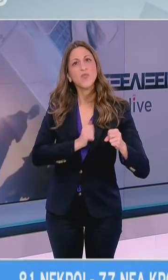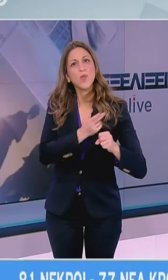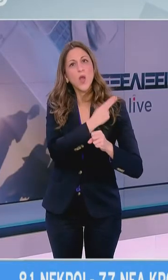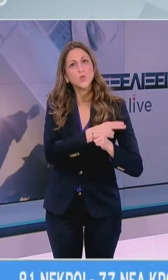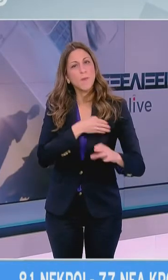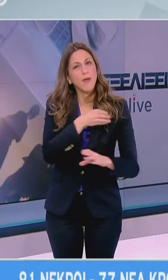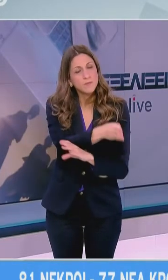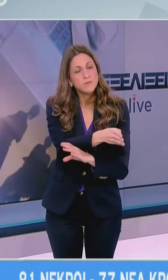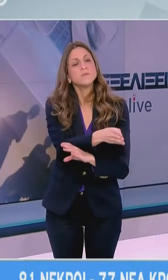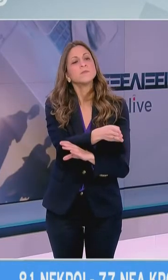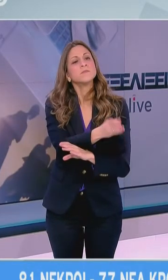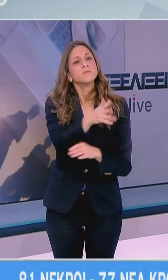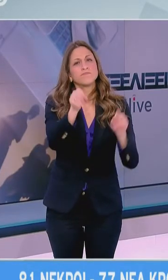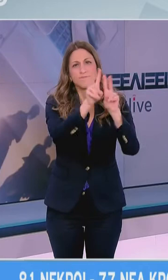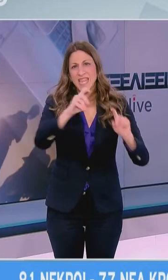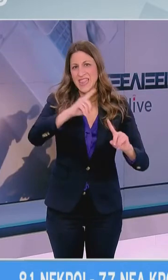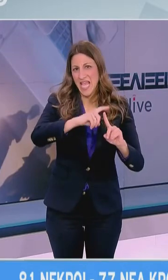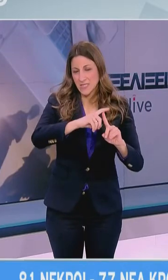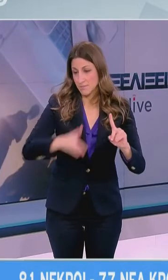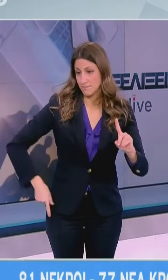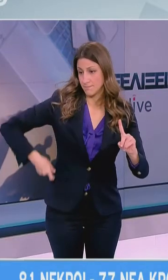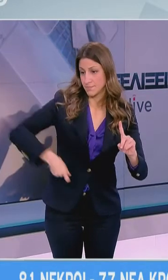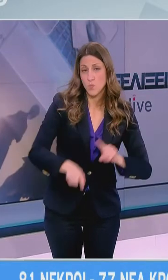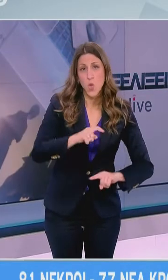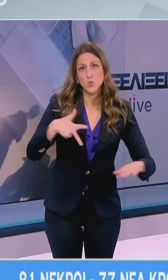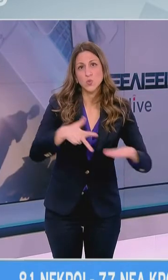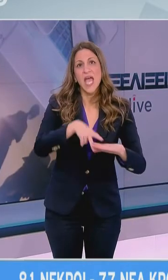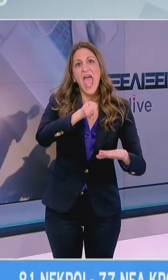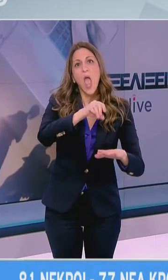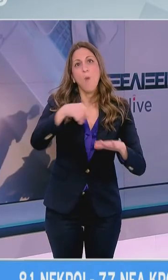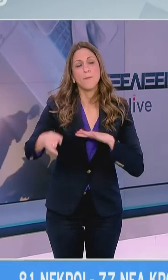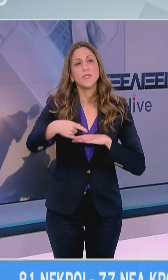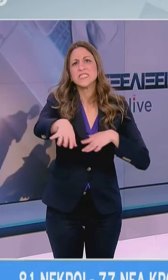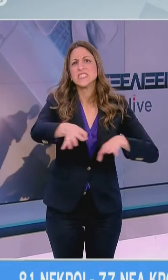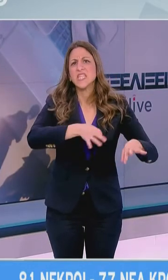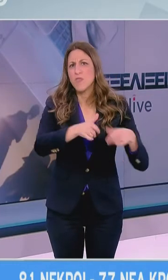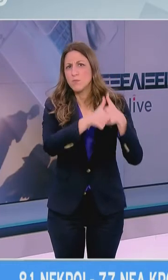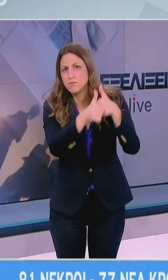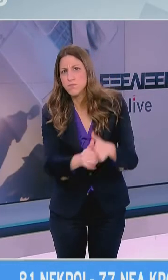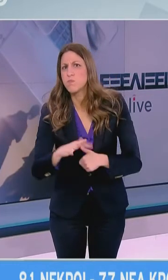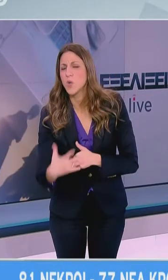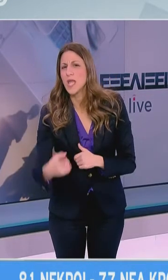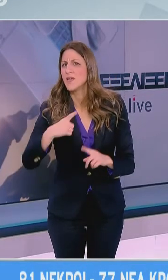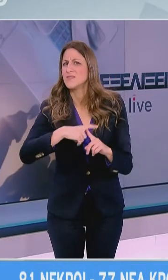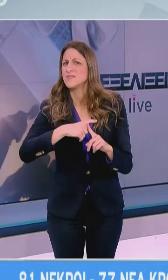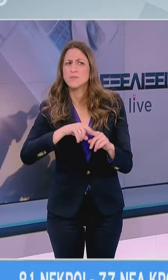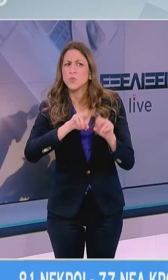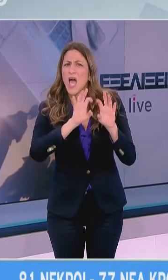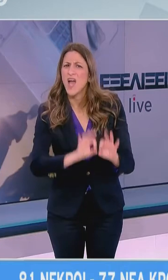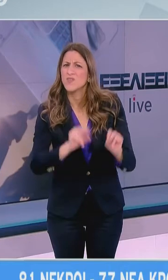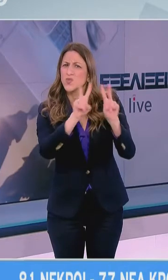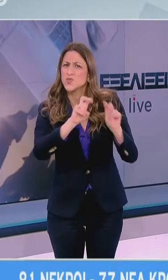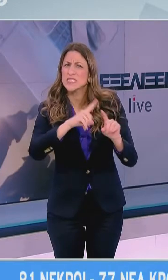με αποζημίωση από τον ΕΟΠΗ. Πότε αναμένεται να ενεργοποιηθεί αυτό το σχέδιο, τι ελέγχους θα αφορά, ανίχνευση του ιού ή αντισωμάτων και ποιοι θα είναι οι